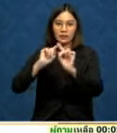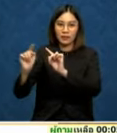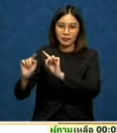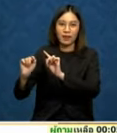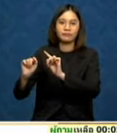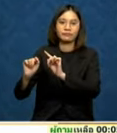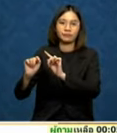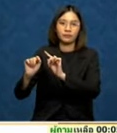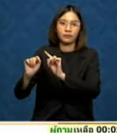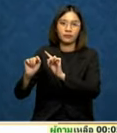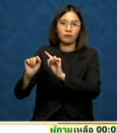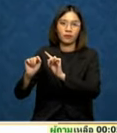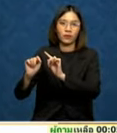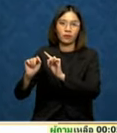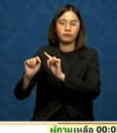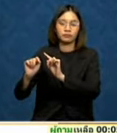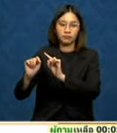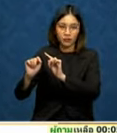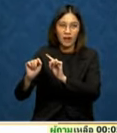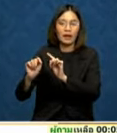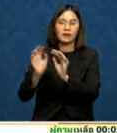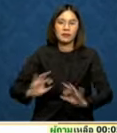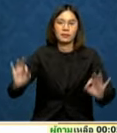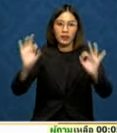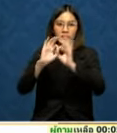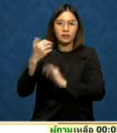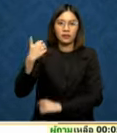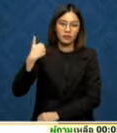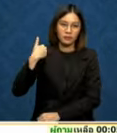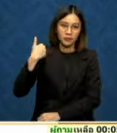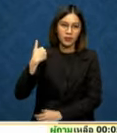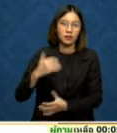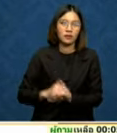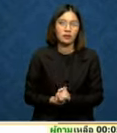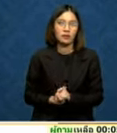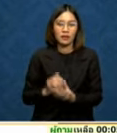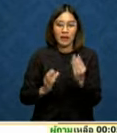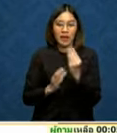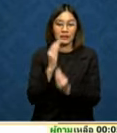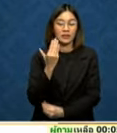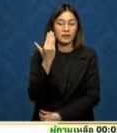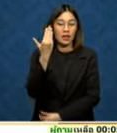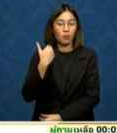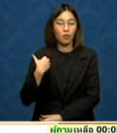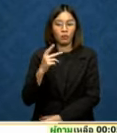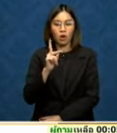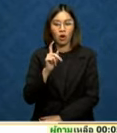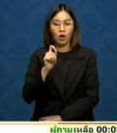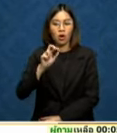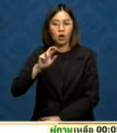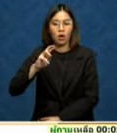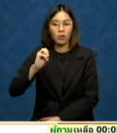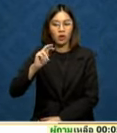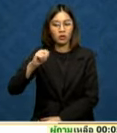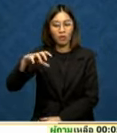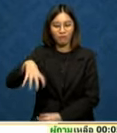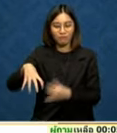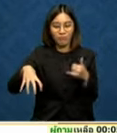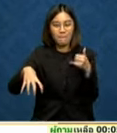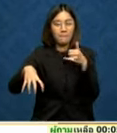쉬